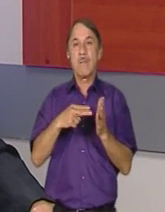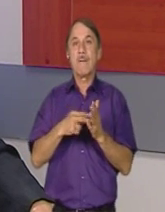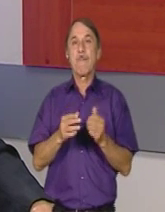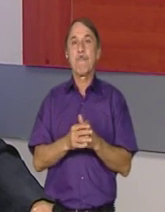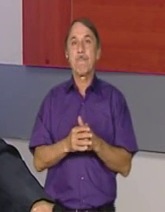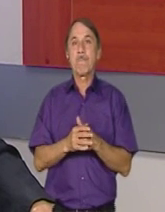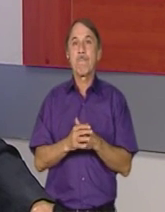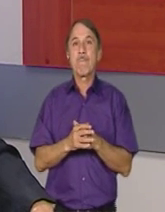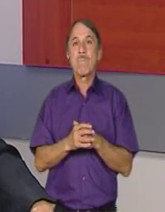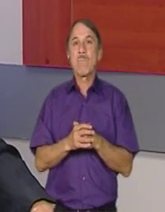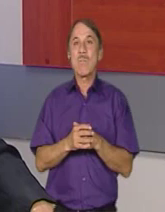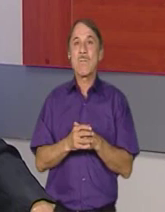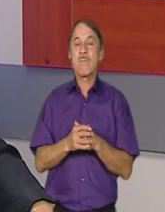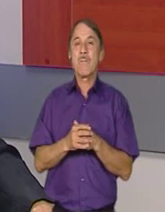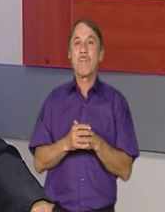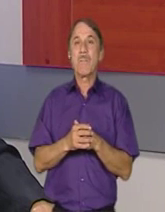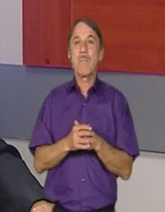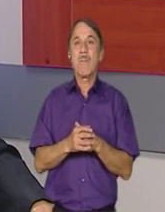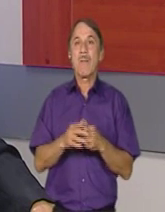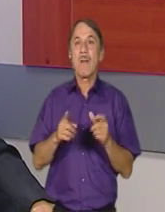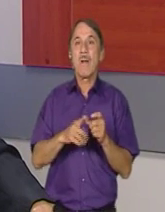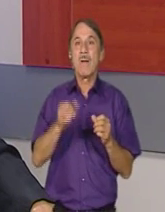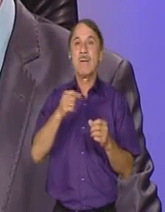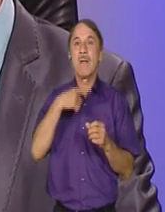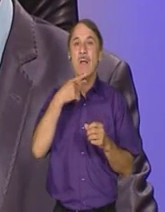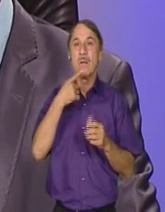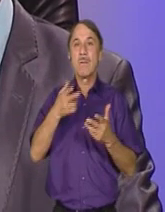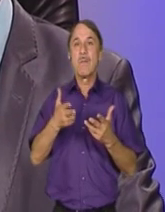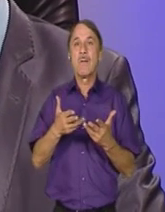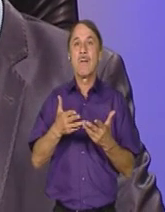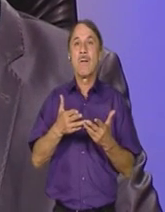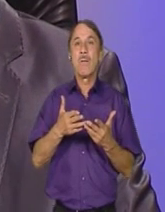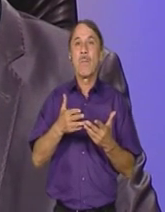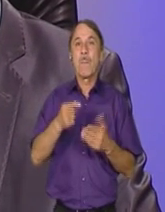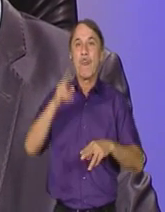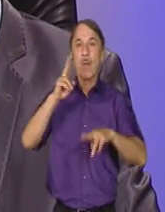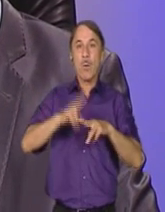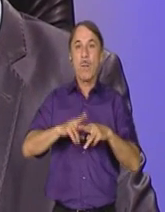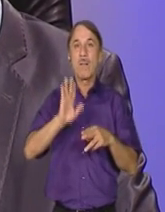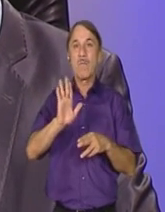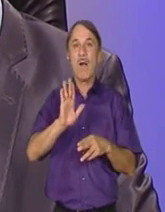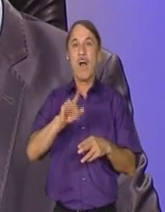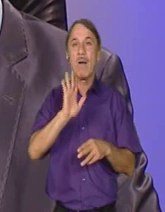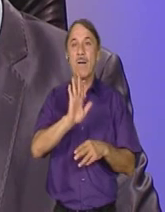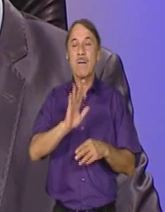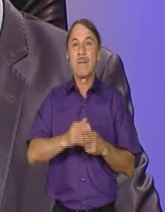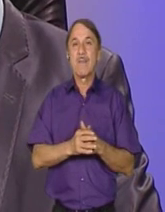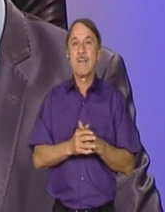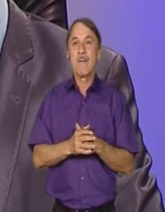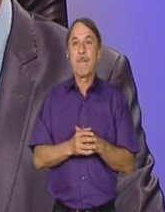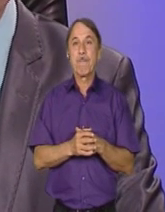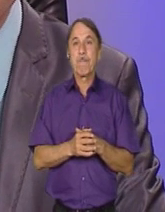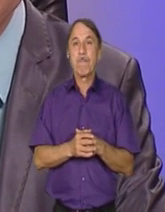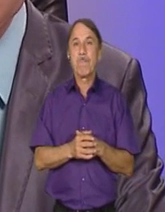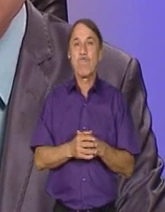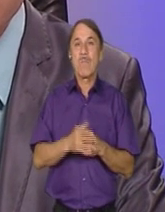zvaničnu verziju događaja. Eto, zato sam vas i pozvao da malo ipak osvetlimo ovo veče.